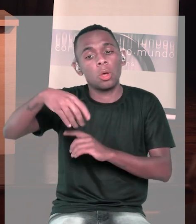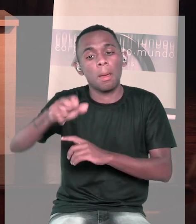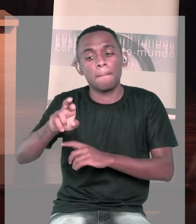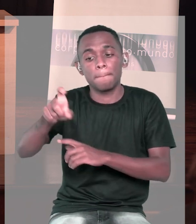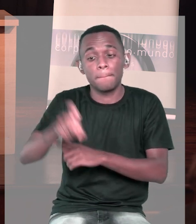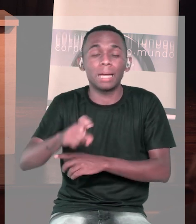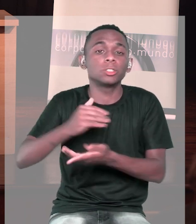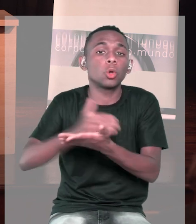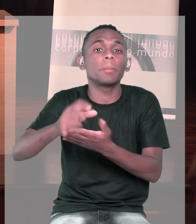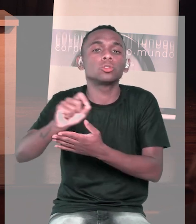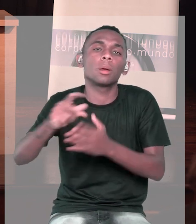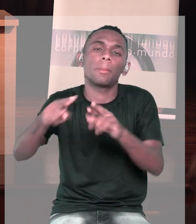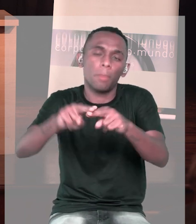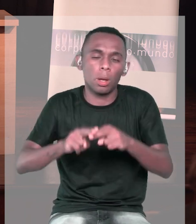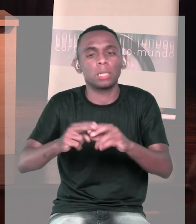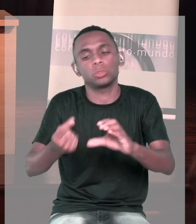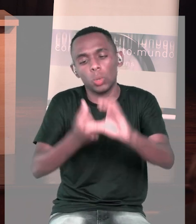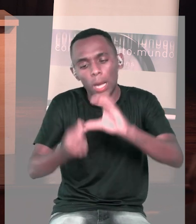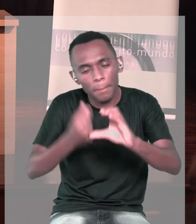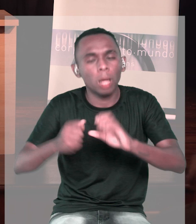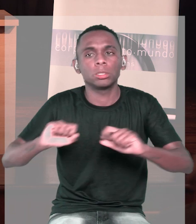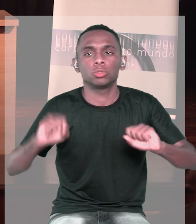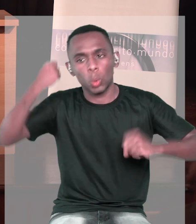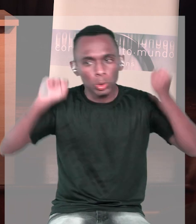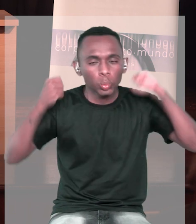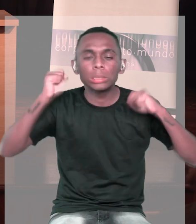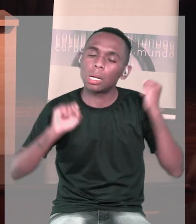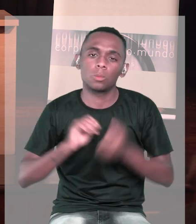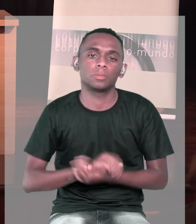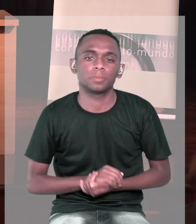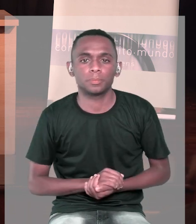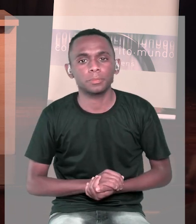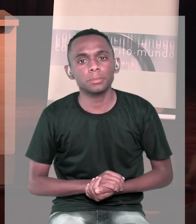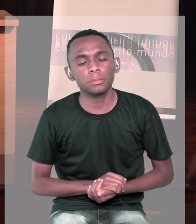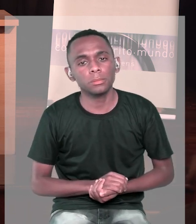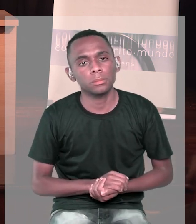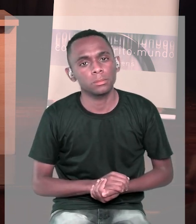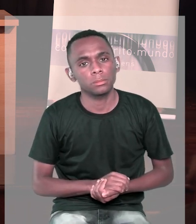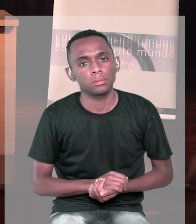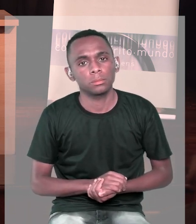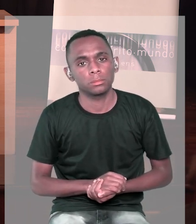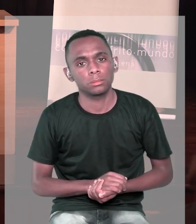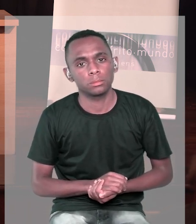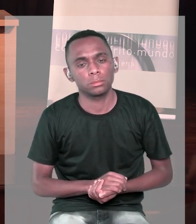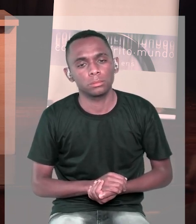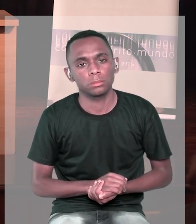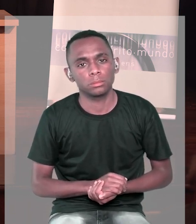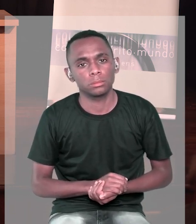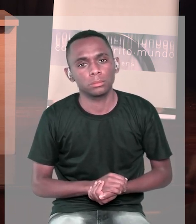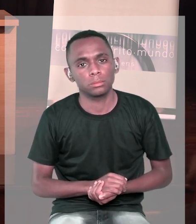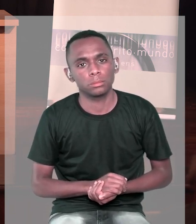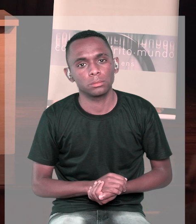tudo começou com a história do capitalismo industrial. Et peu à peu, on a marchandisé de plus en